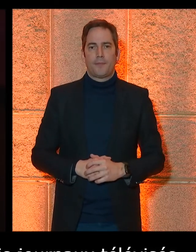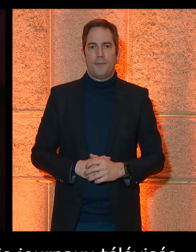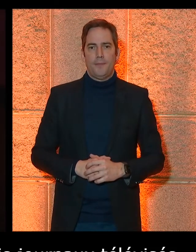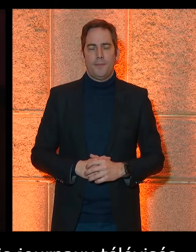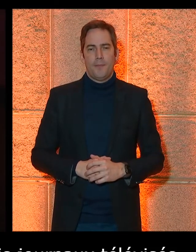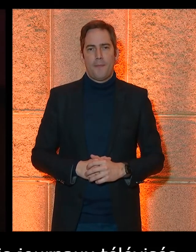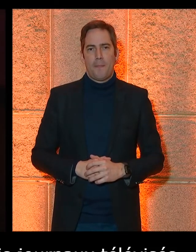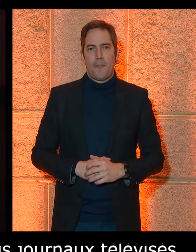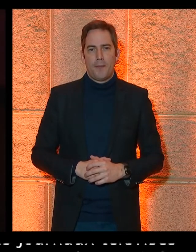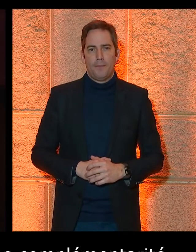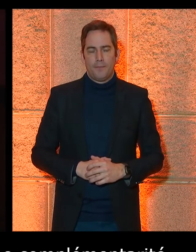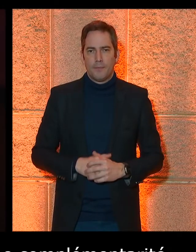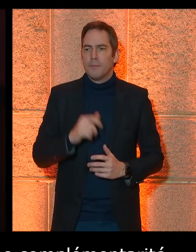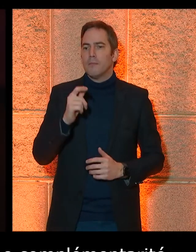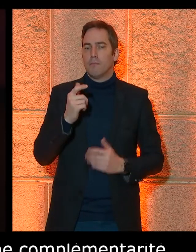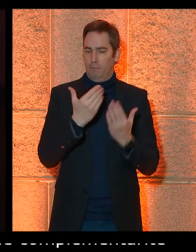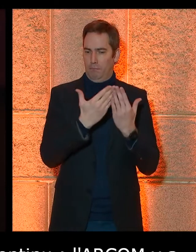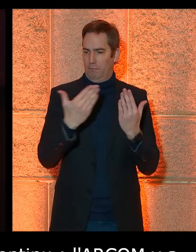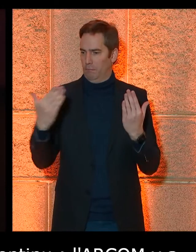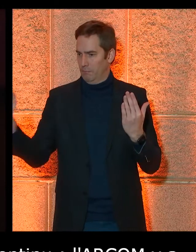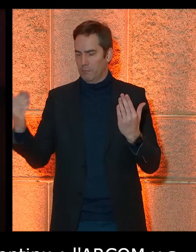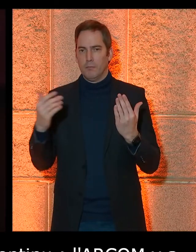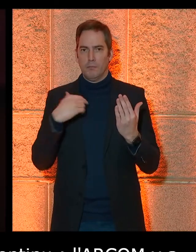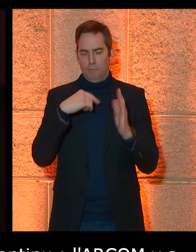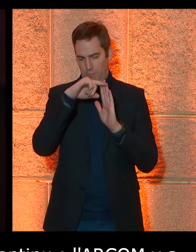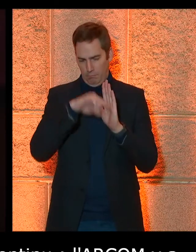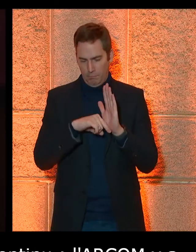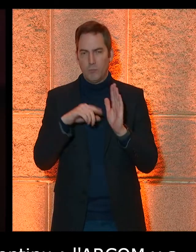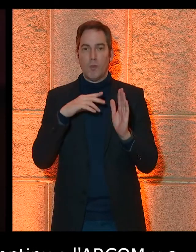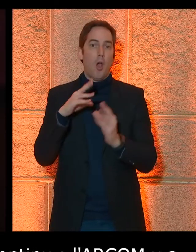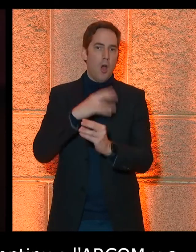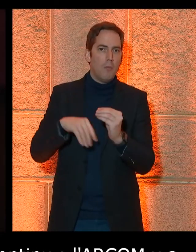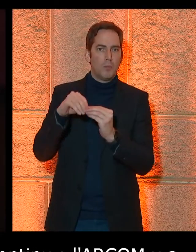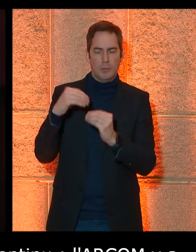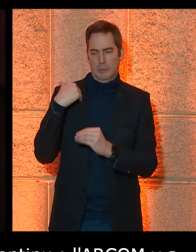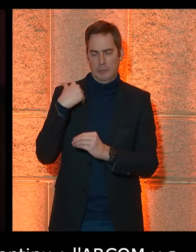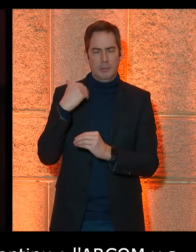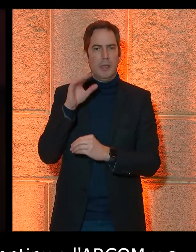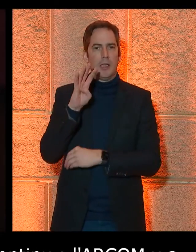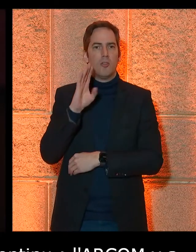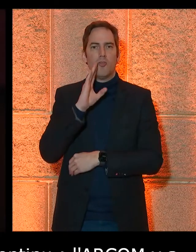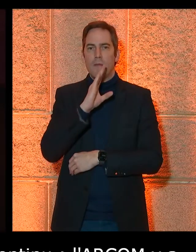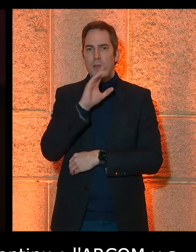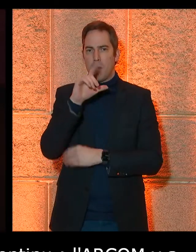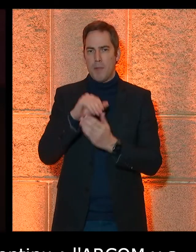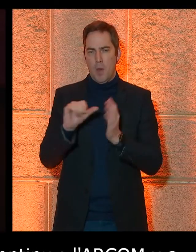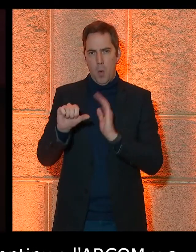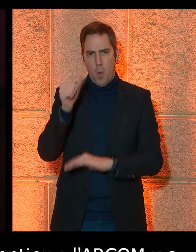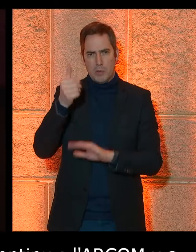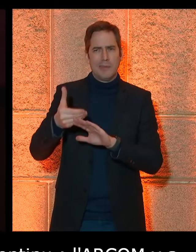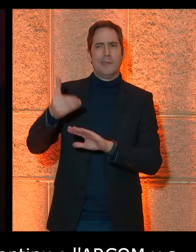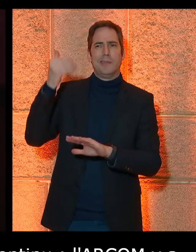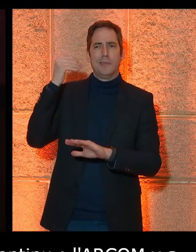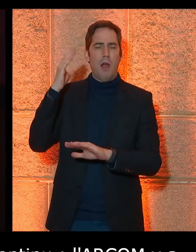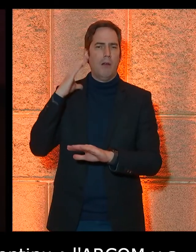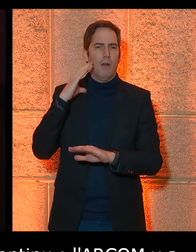Ces dispositions sont par ailleurs complétées par une délibération de l'ARCOM du 4 janvier 2011, c'était à l'époque le